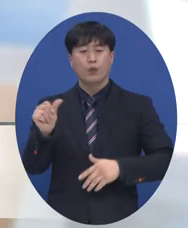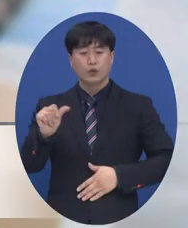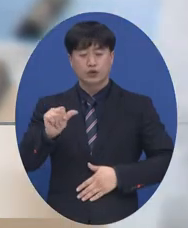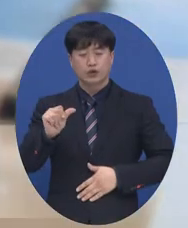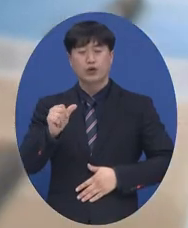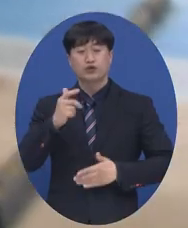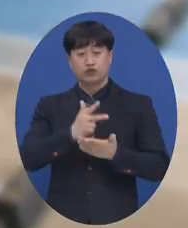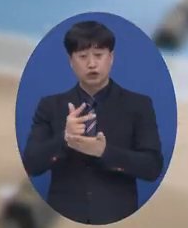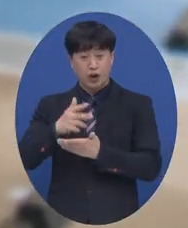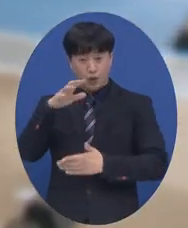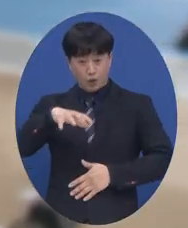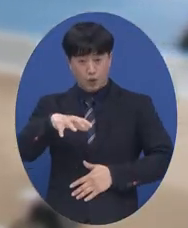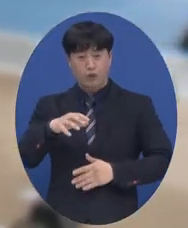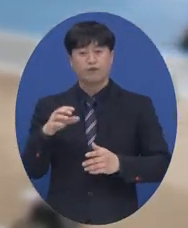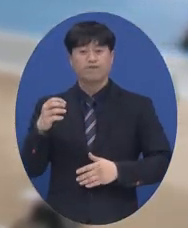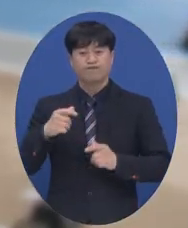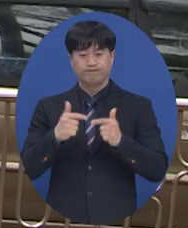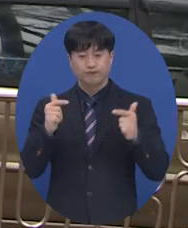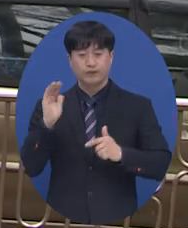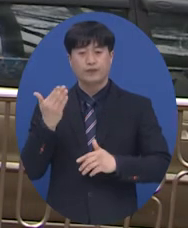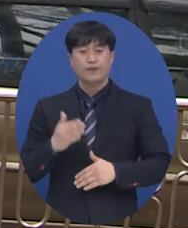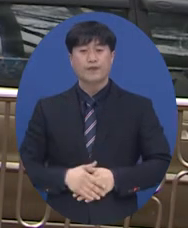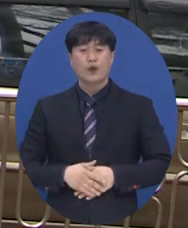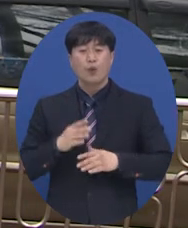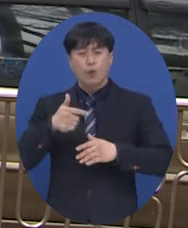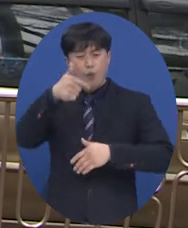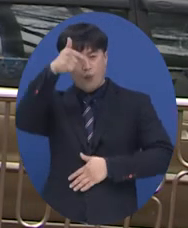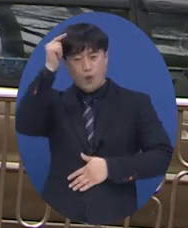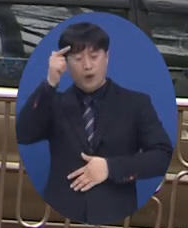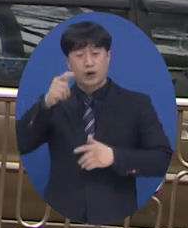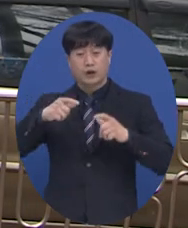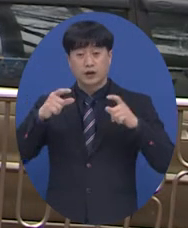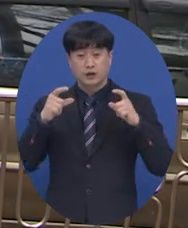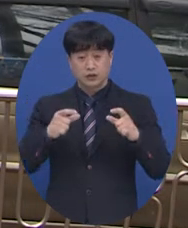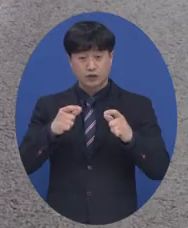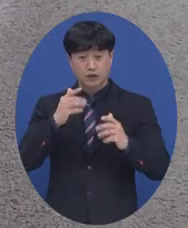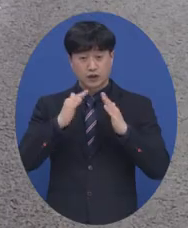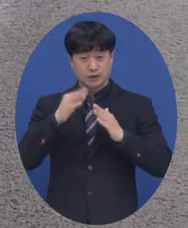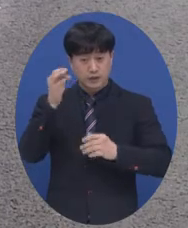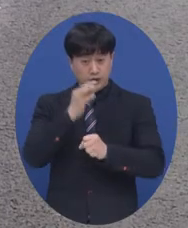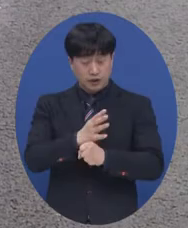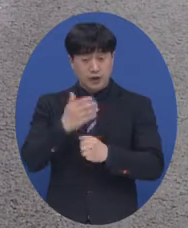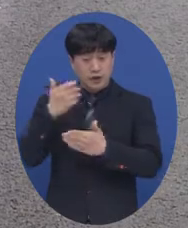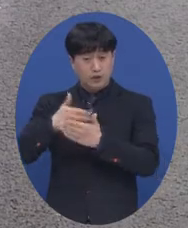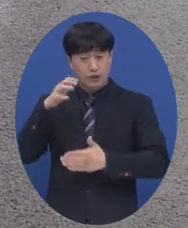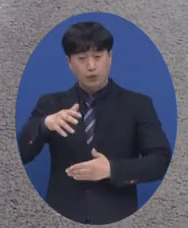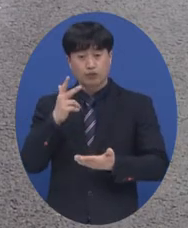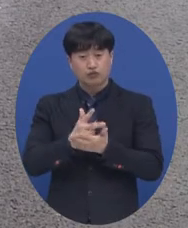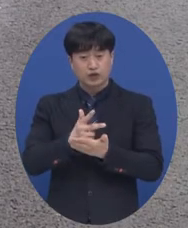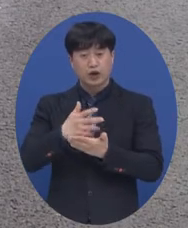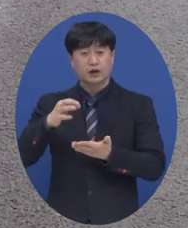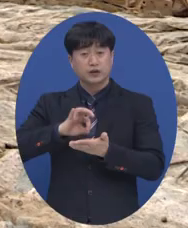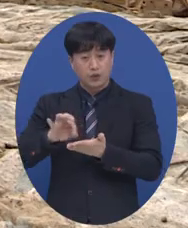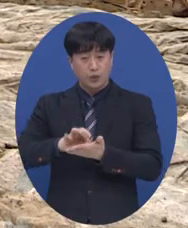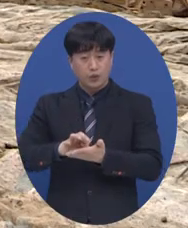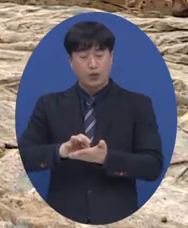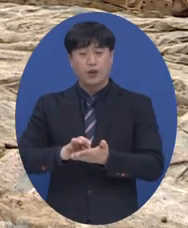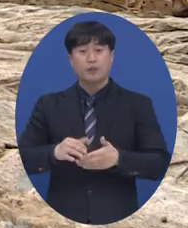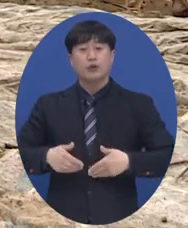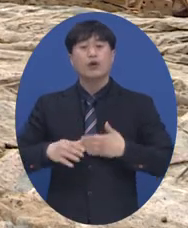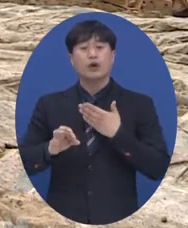5,000여 면에 주차 공간을 확보합니다 오래된 지역의 주택 의사 자투리 공간을 주차장으로 활용하거나